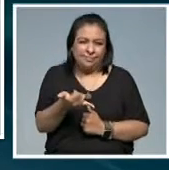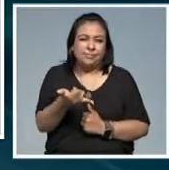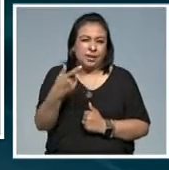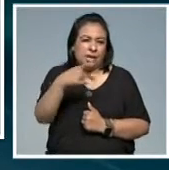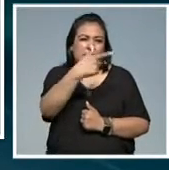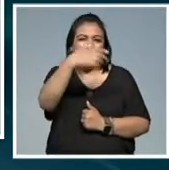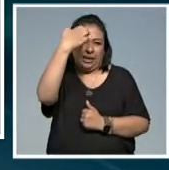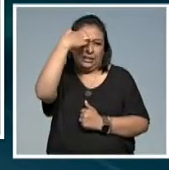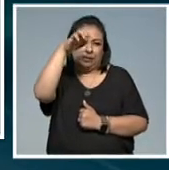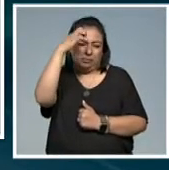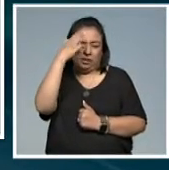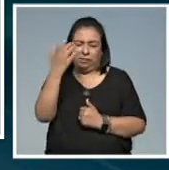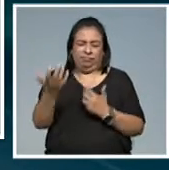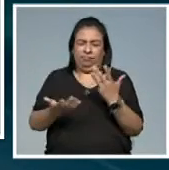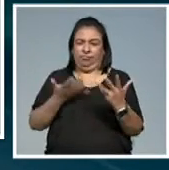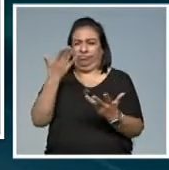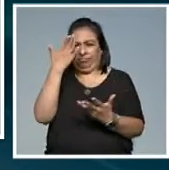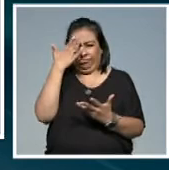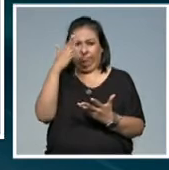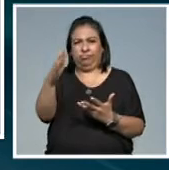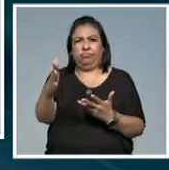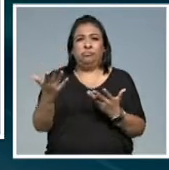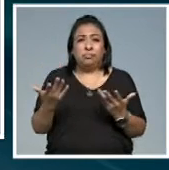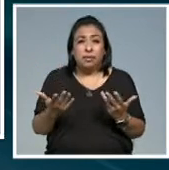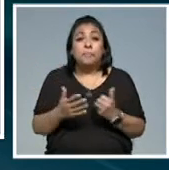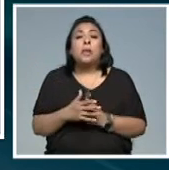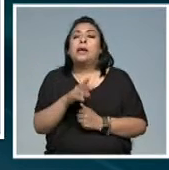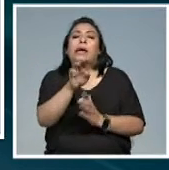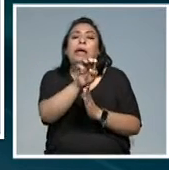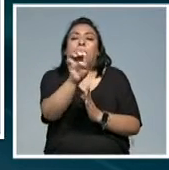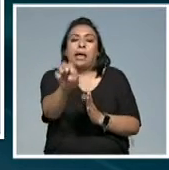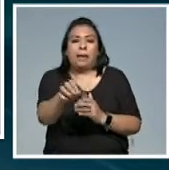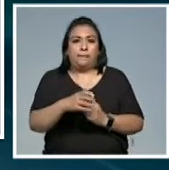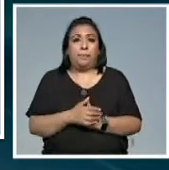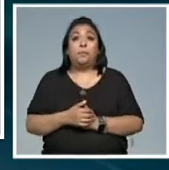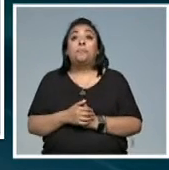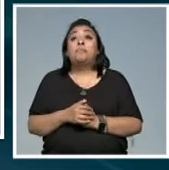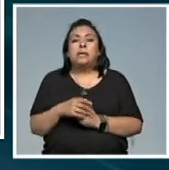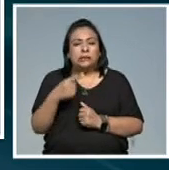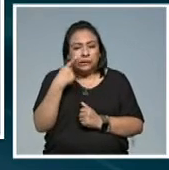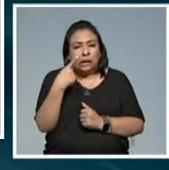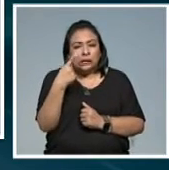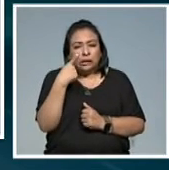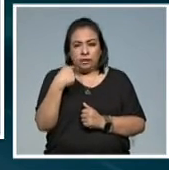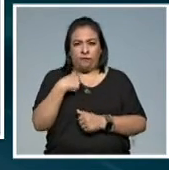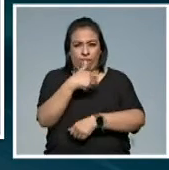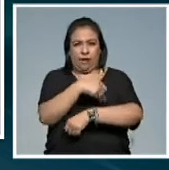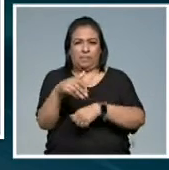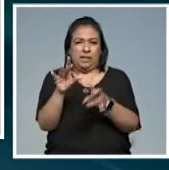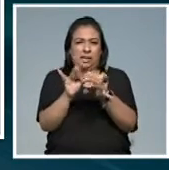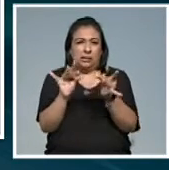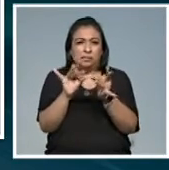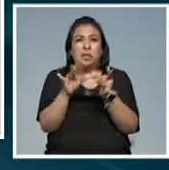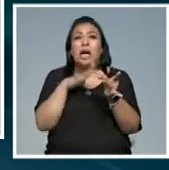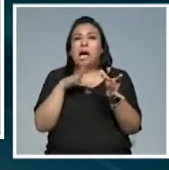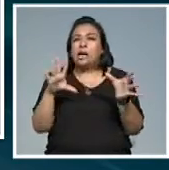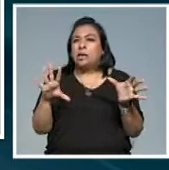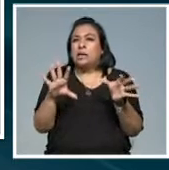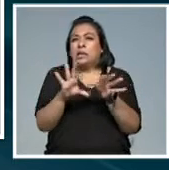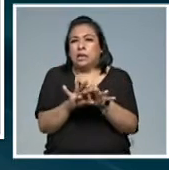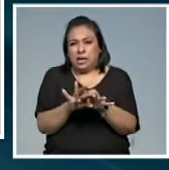esperienza straniante, se vogliamo, di un equivoco. Faccio un esempio. Capita spesso, parlando della mia famiglia, io faccio